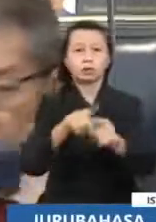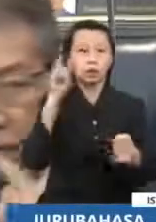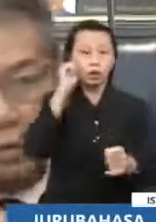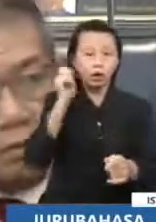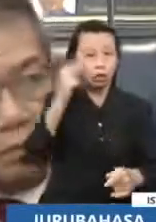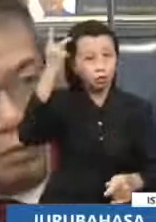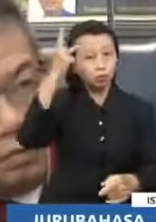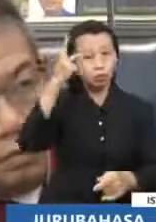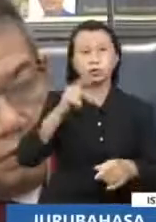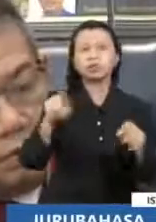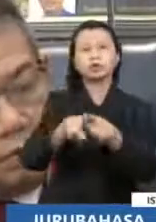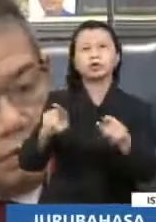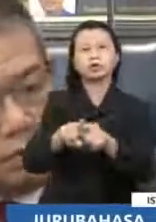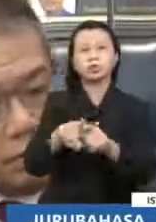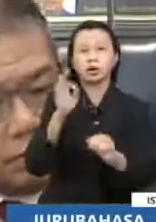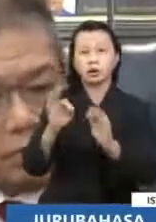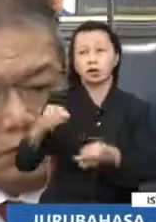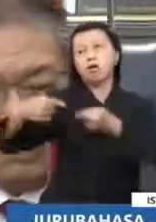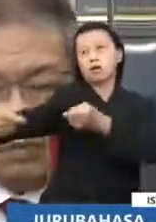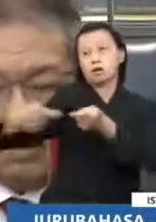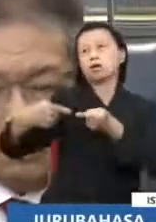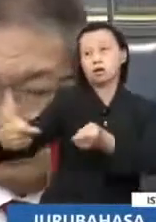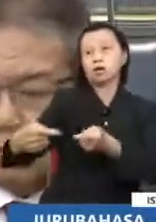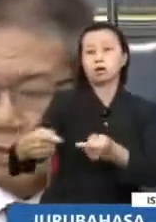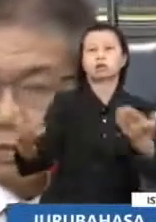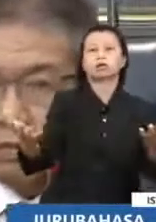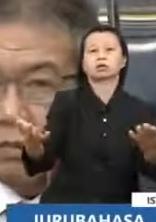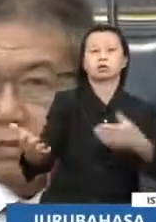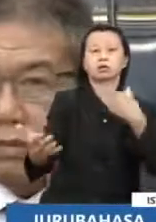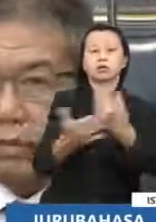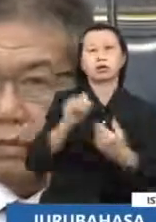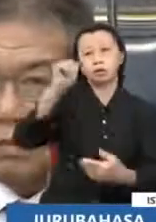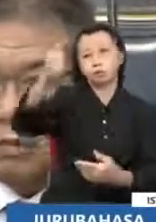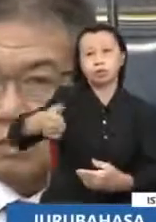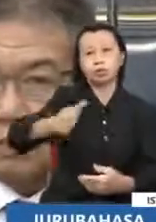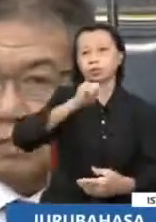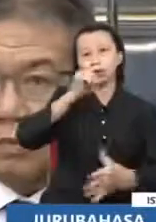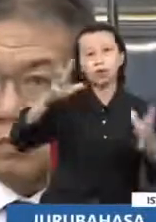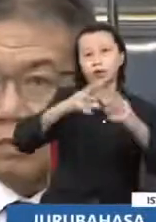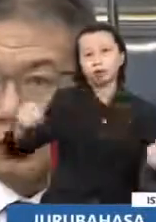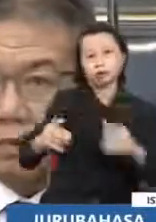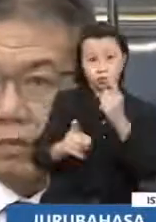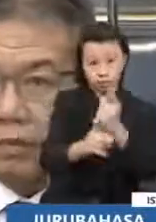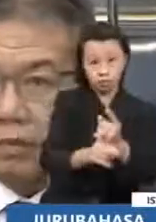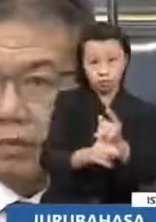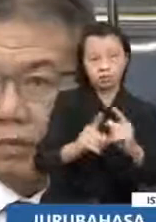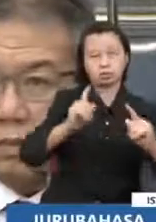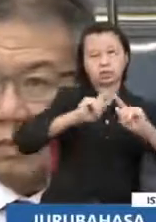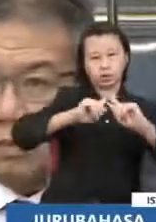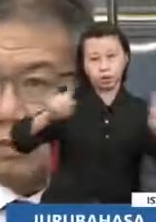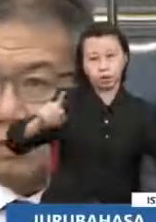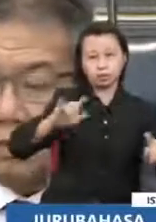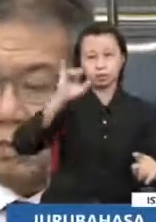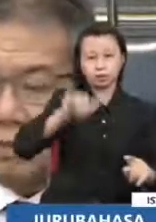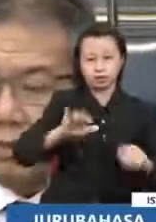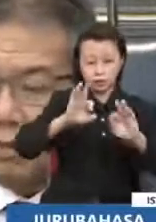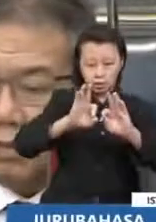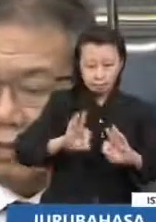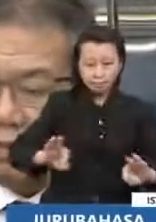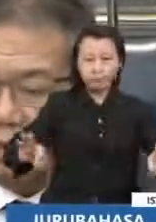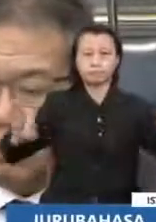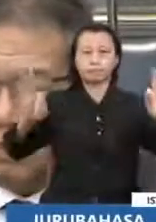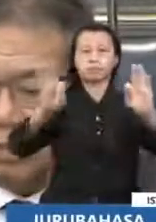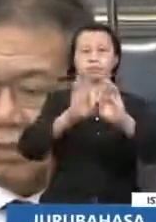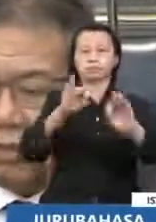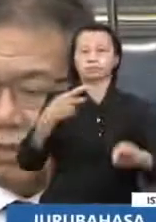sosial politik dan sebagainya. Kalau kita nak debat hal ini sampai besok pun kita tak selesai. Tetapi yang paling utama